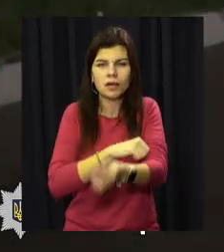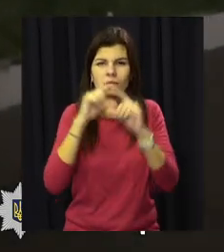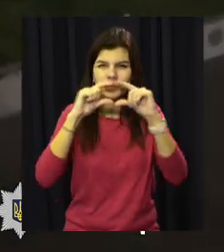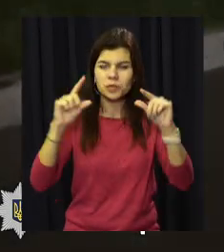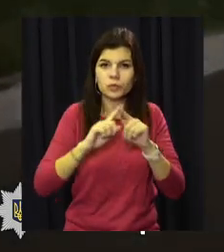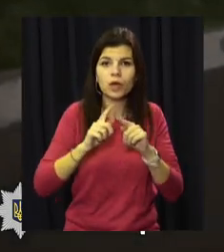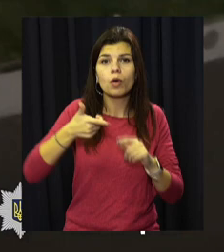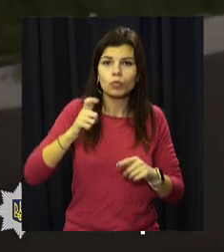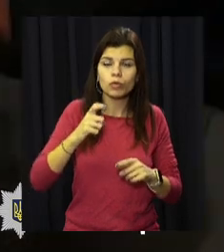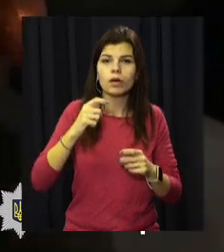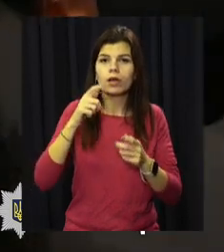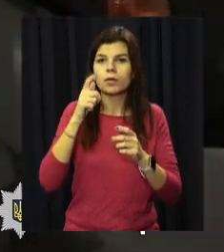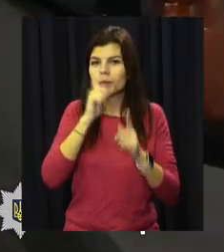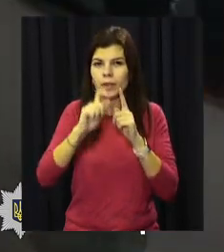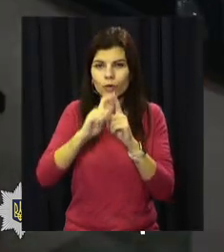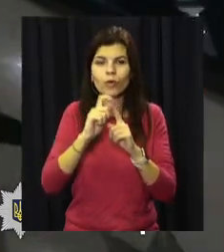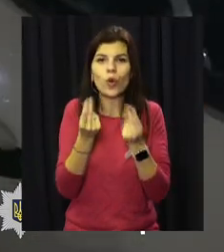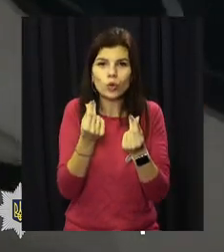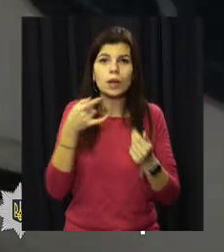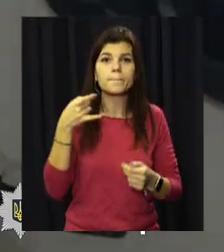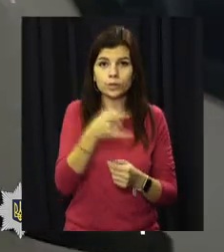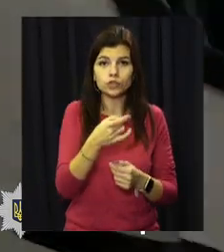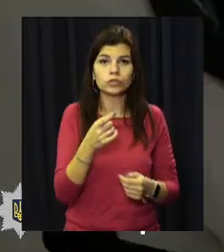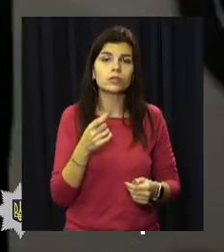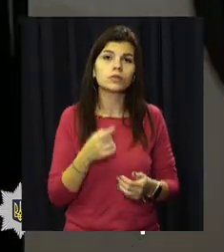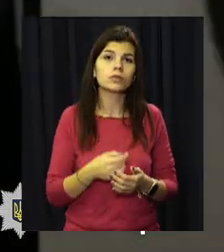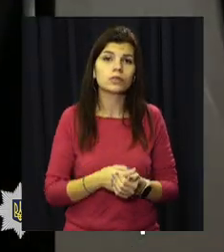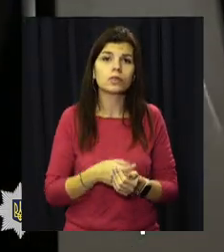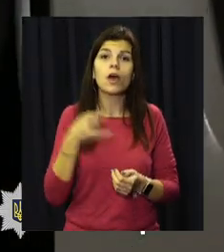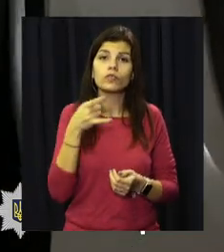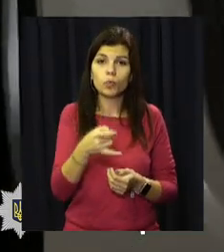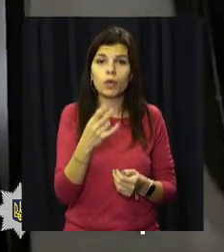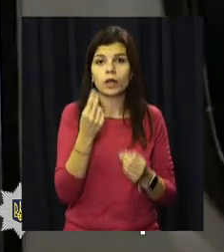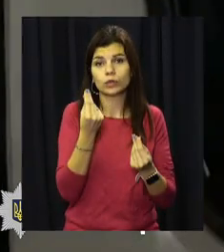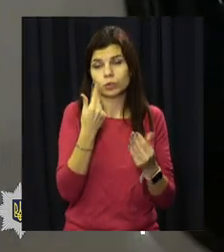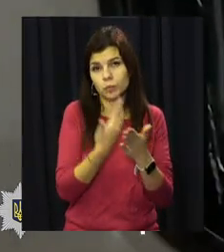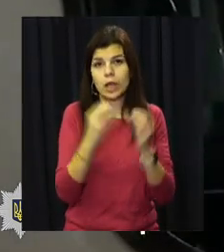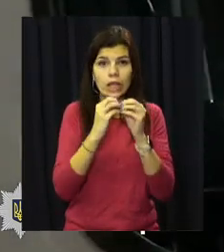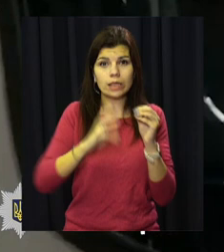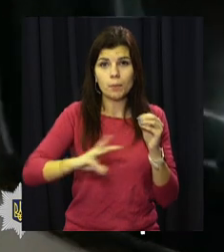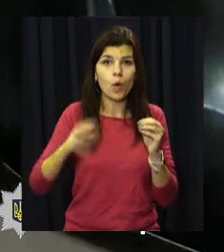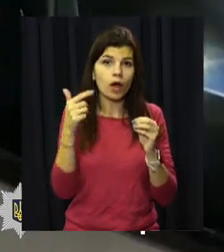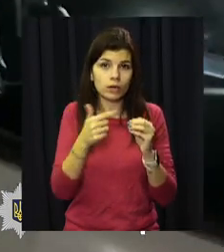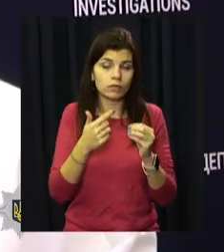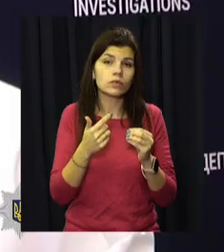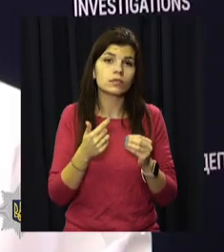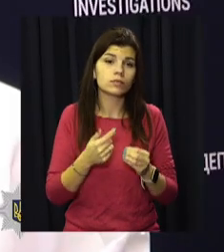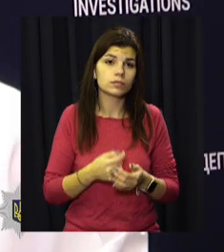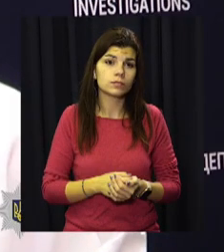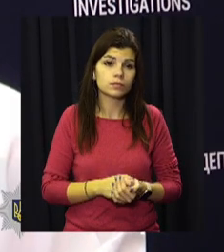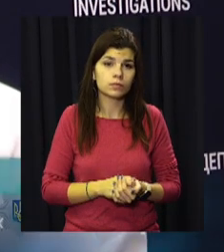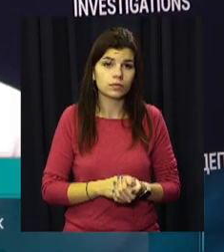та психотропні речовини, зброю, набої, гроші, автомобілі на суму більш як 10 мільйонів гривень.